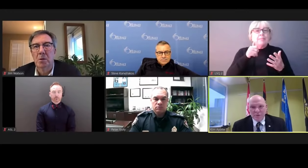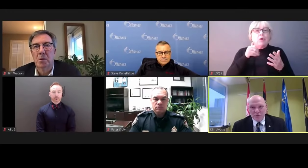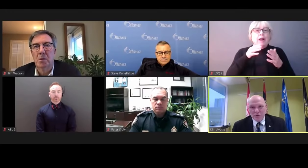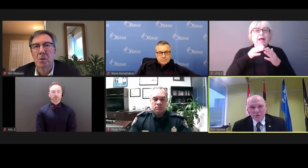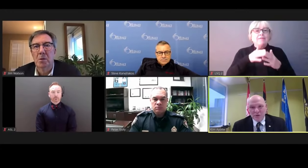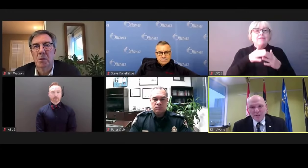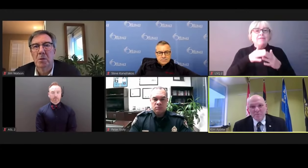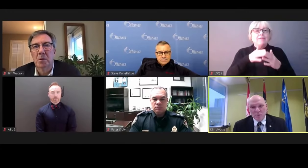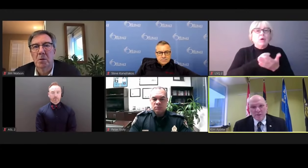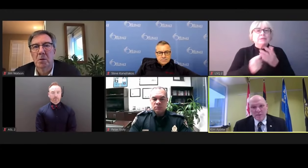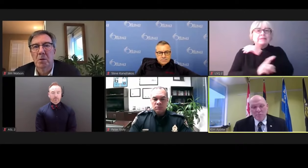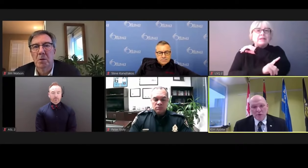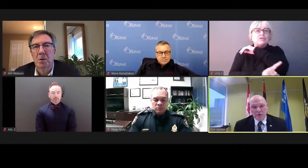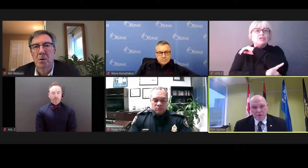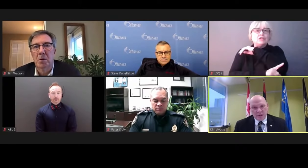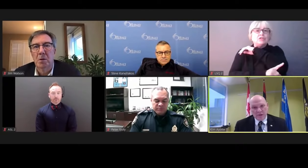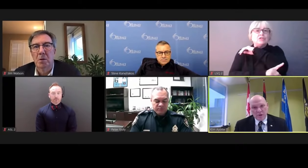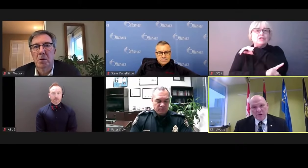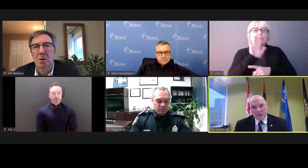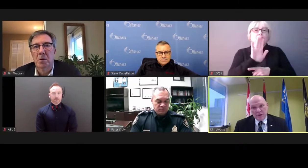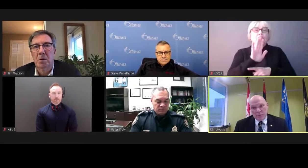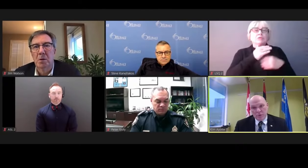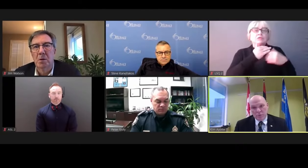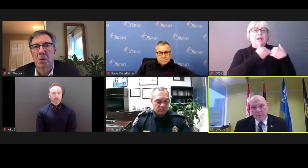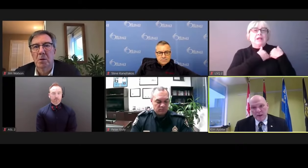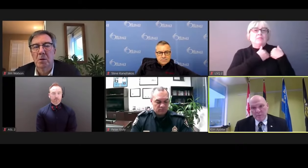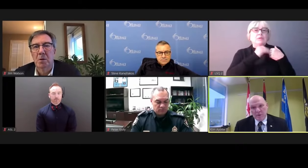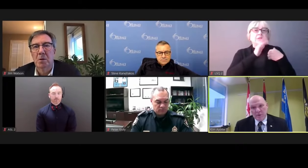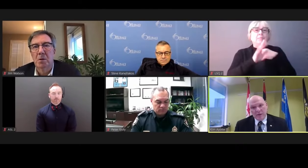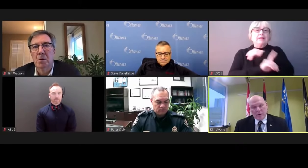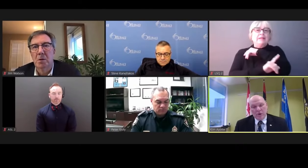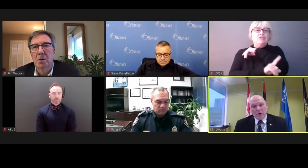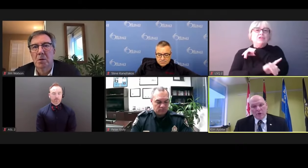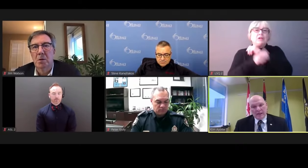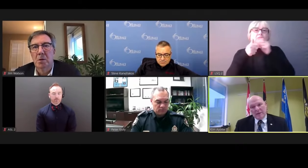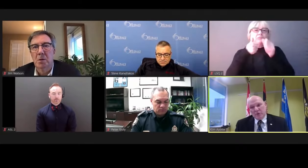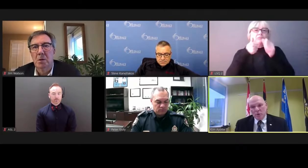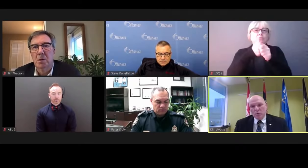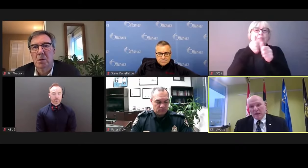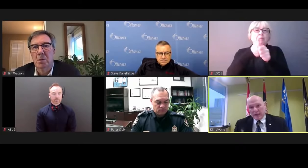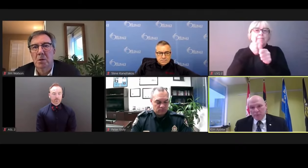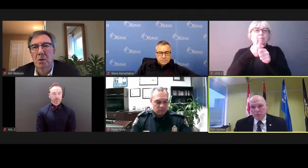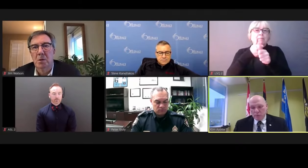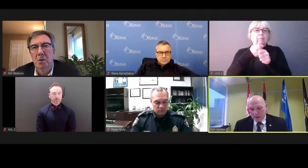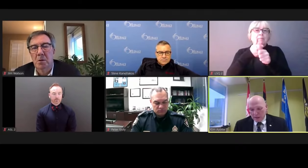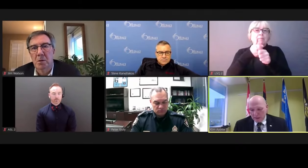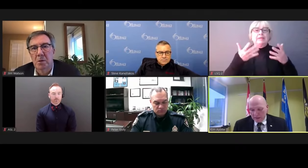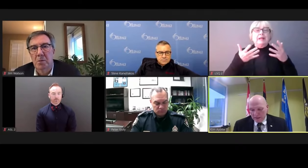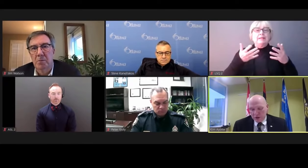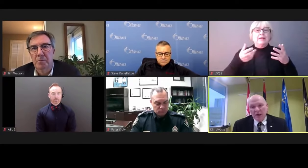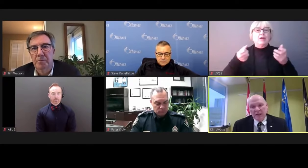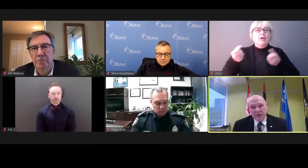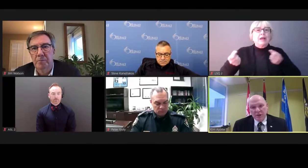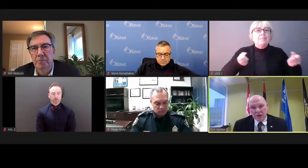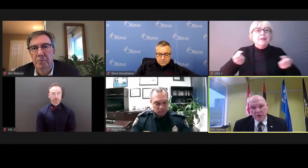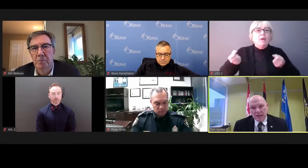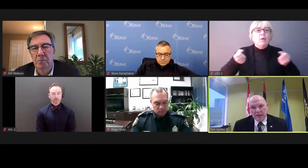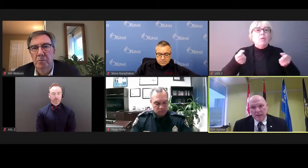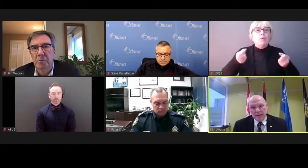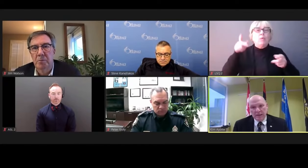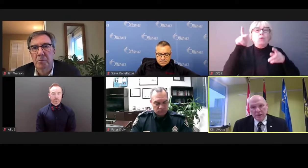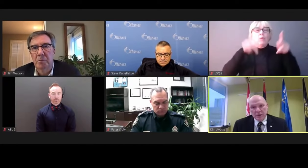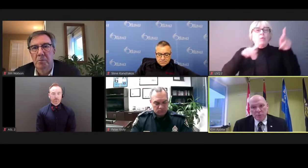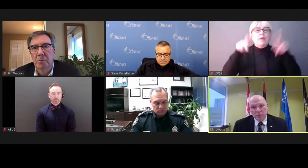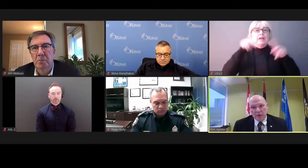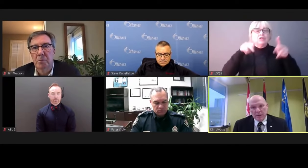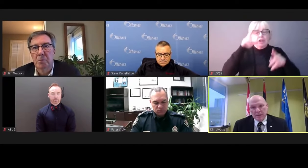c'est eux autres qui sont responsables pour leurs déchets eux-mêmes. Puis peut-être que les camions ou les gens qui viennent chercher